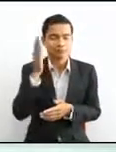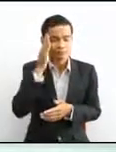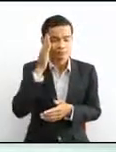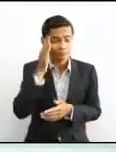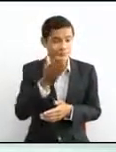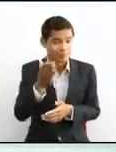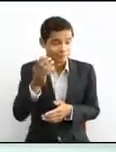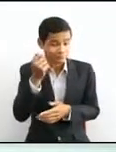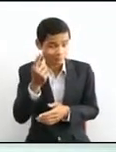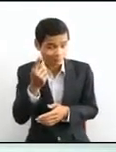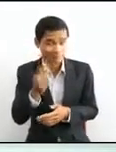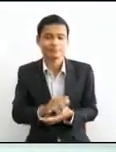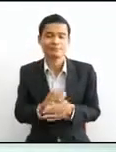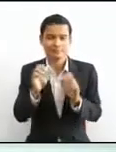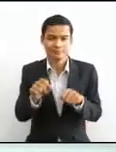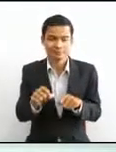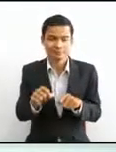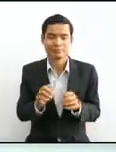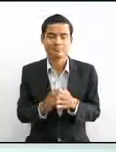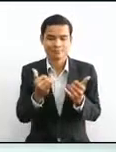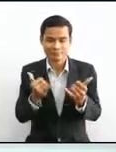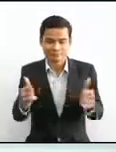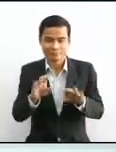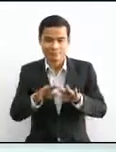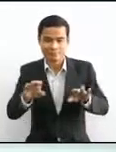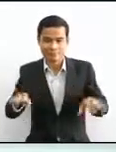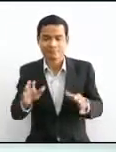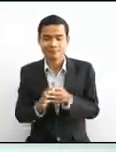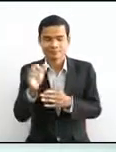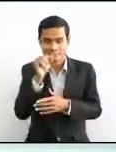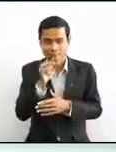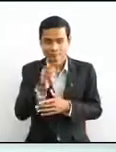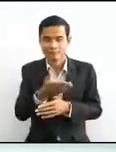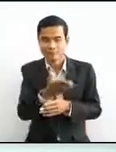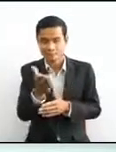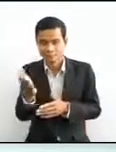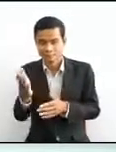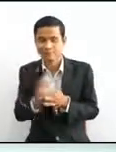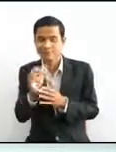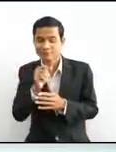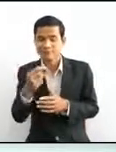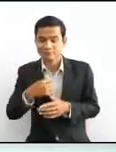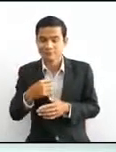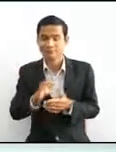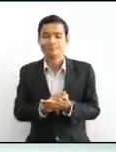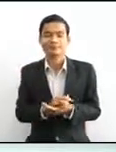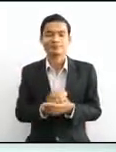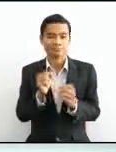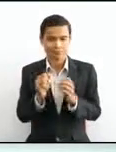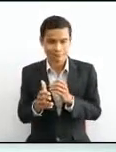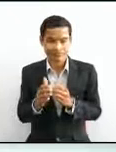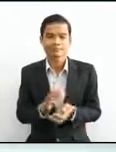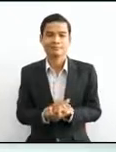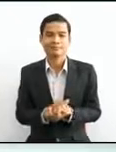toàn đi con chà lấy con tự ác nía con chiến nè kêu chỉ nè chăm sạch đạp đong ná ta triếm tự